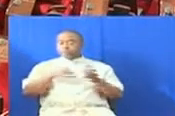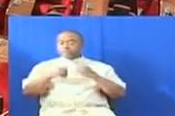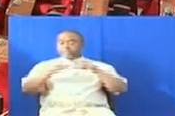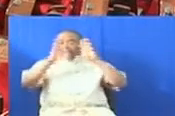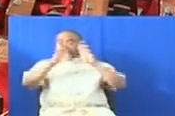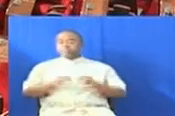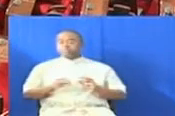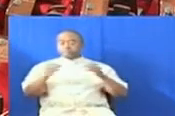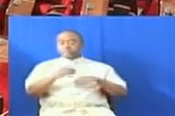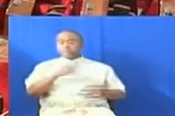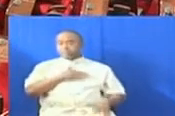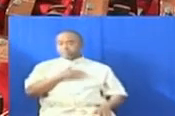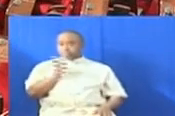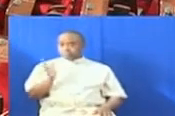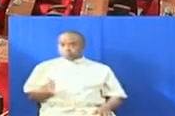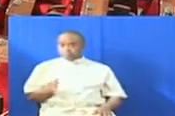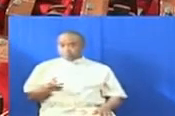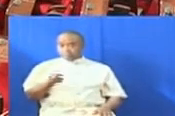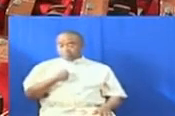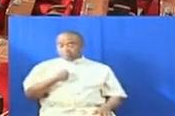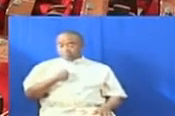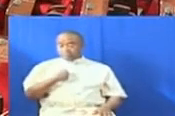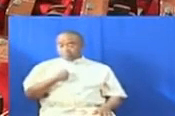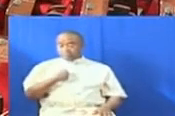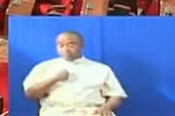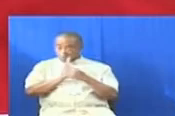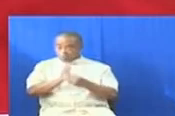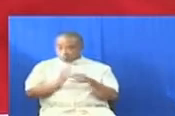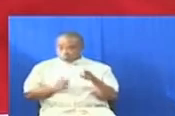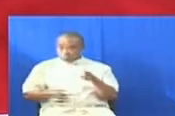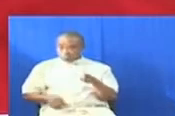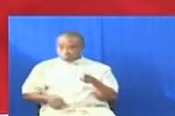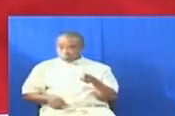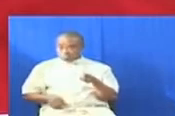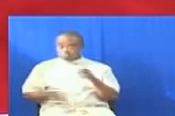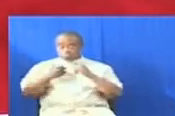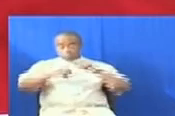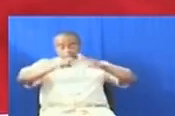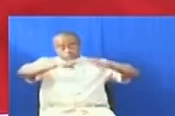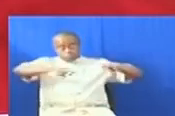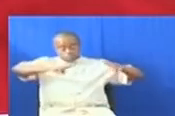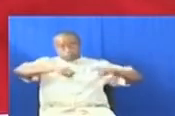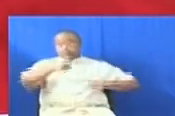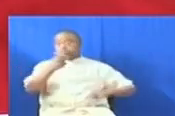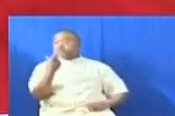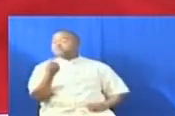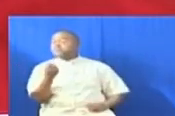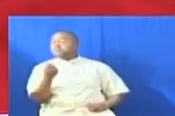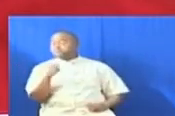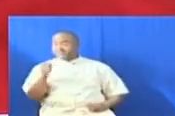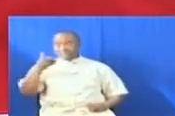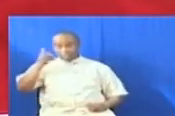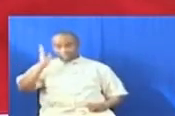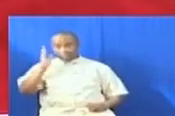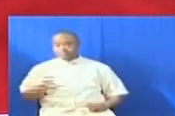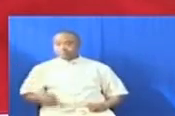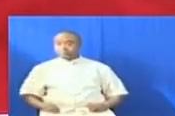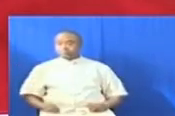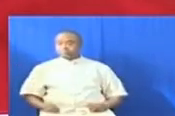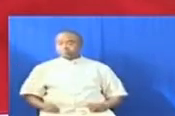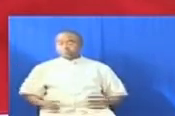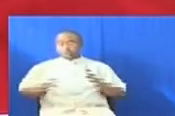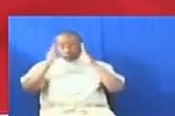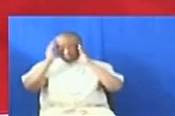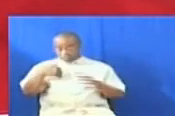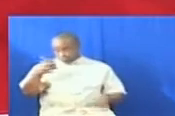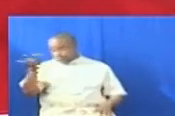ya laki, na mimi pia ni mjumbe wa kamati hii kwa hiyo taguzi wa fedha za umma. Mheshimiwa Naibu